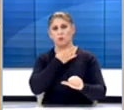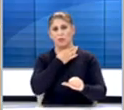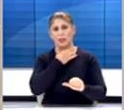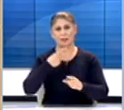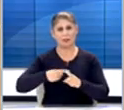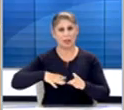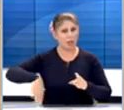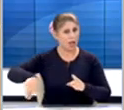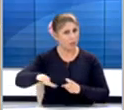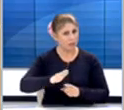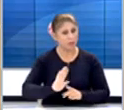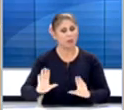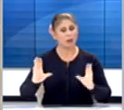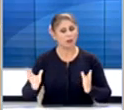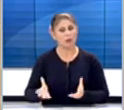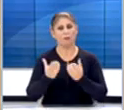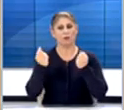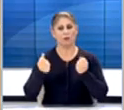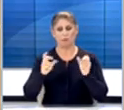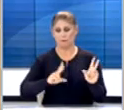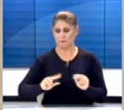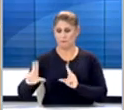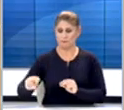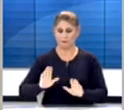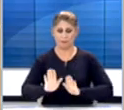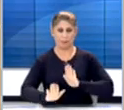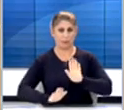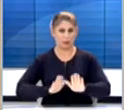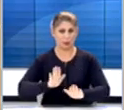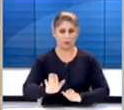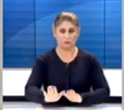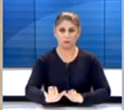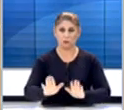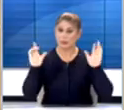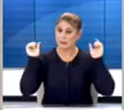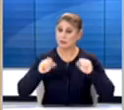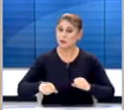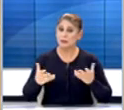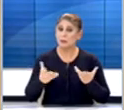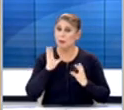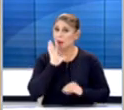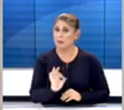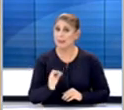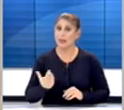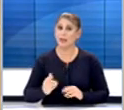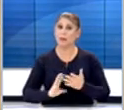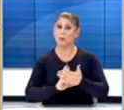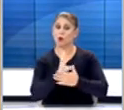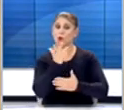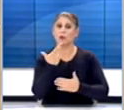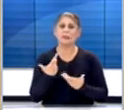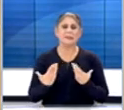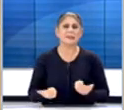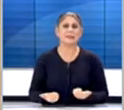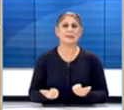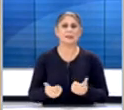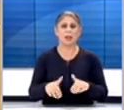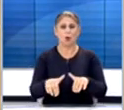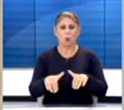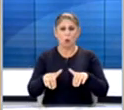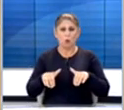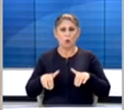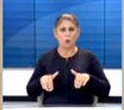μας να μπορέσουμε να βρούμε έναν κοινό βηματισμό συμφωνώντας πραγματικά στο τι τελικά συνιστά πρόοδος και στο τι συνιστά